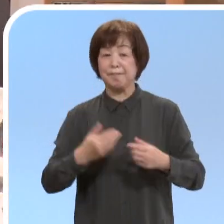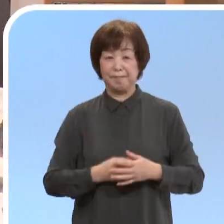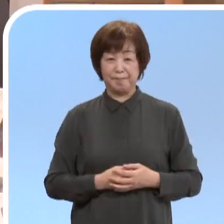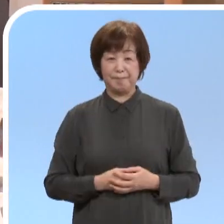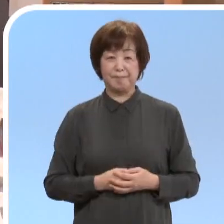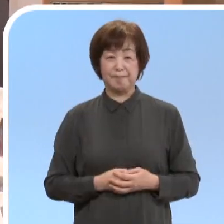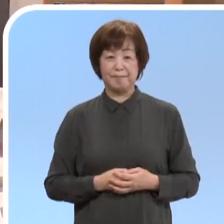たい